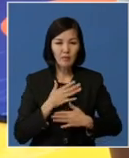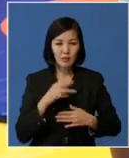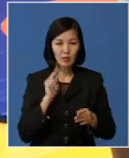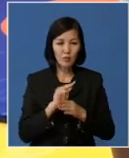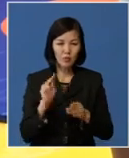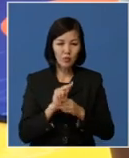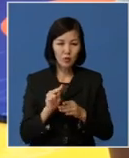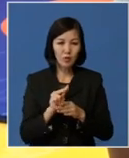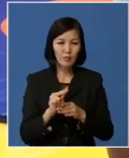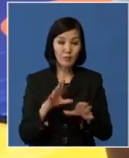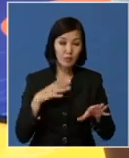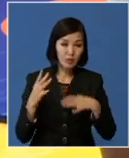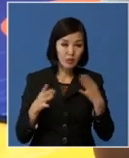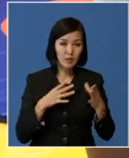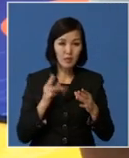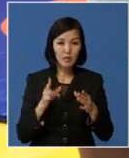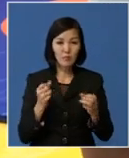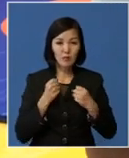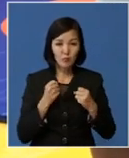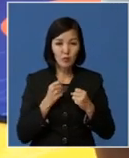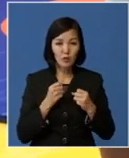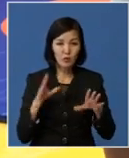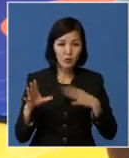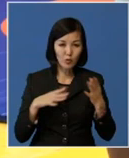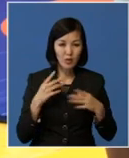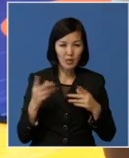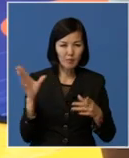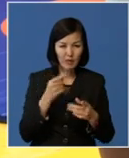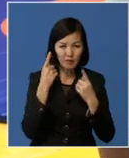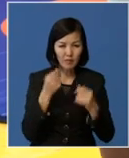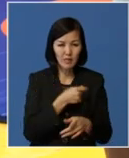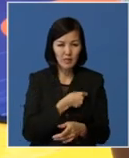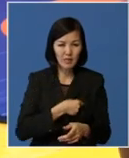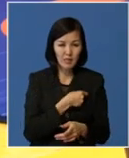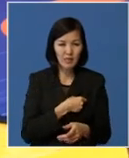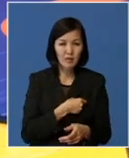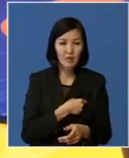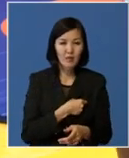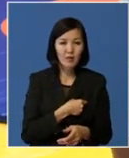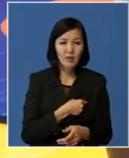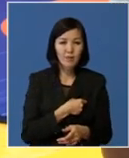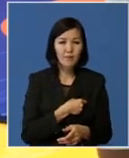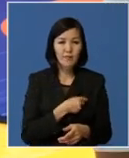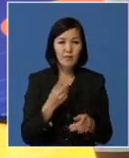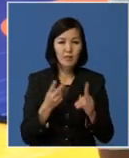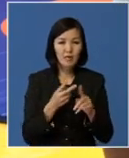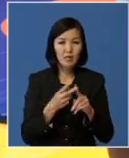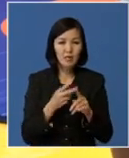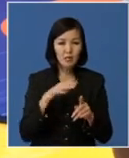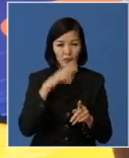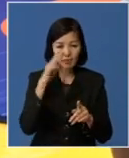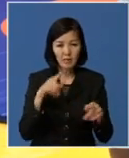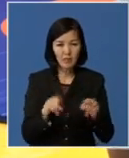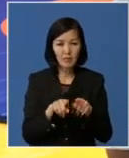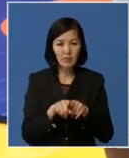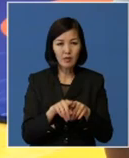дайындап өсірді. Кім спортпен айналысқан адамдар білет. Тренер деген ол екінші әке сияқты ғой. Ол кісінің